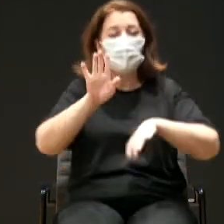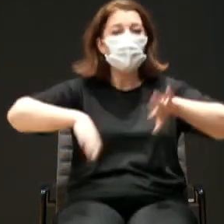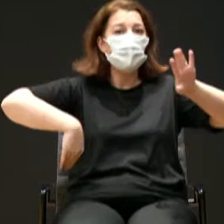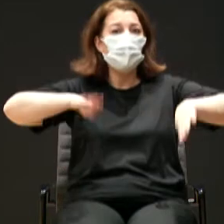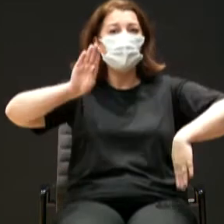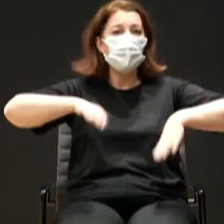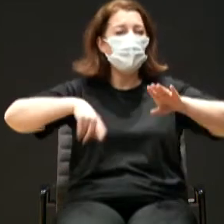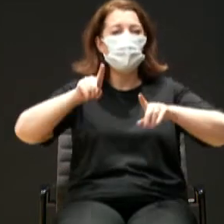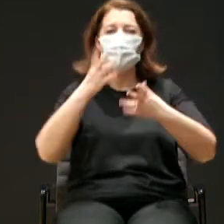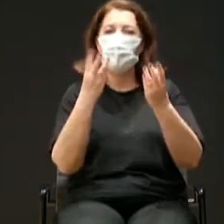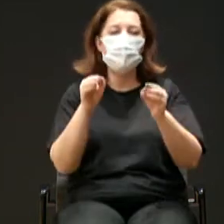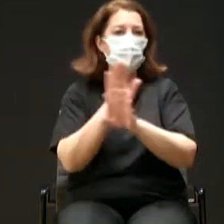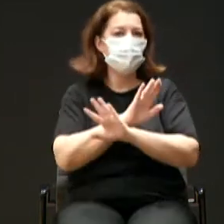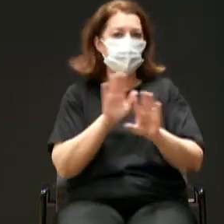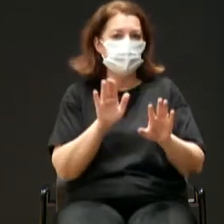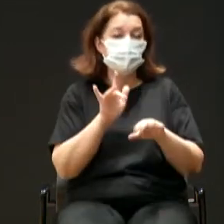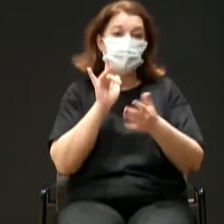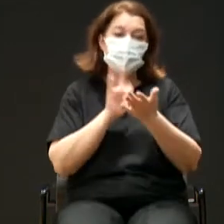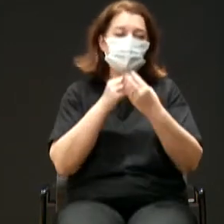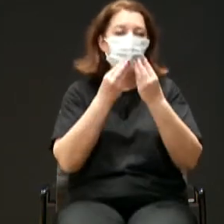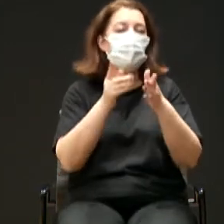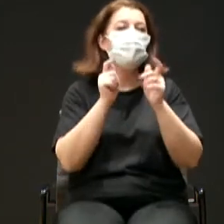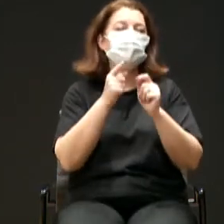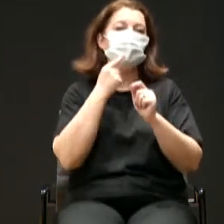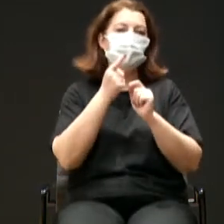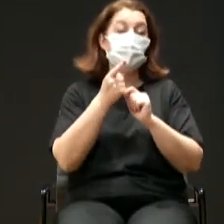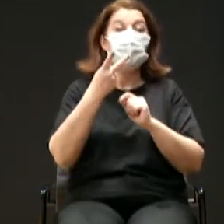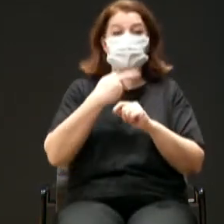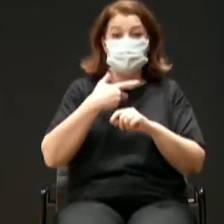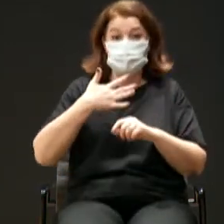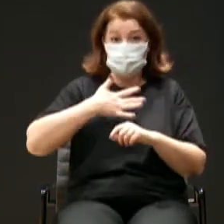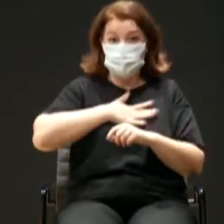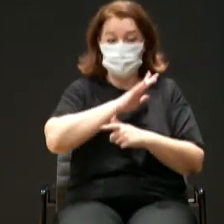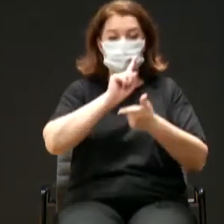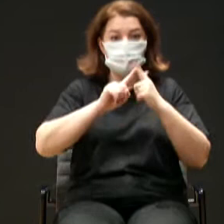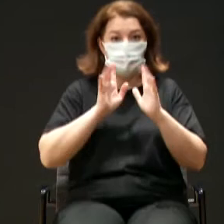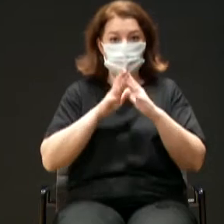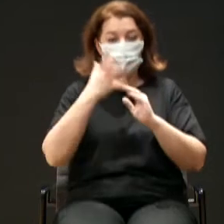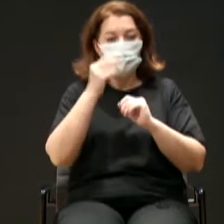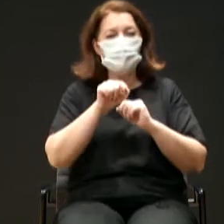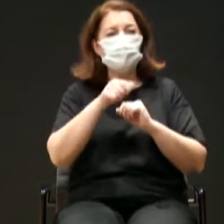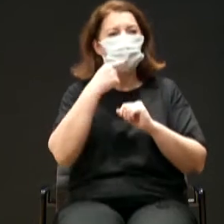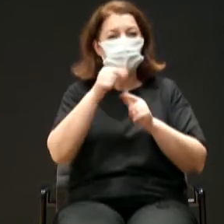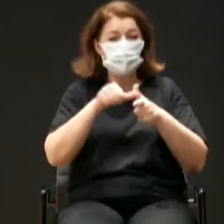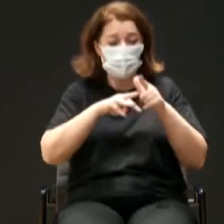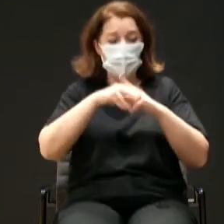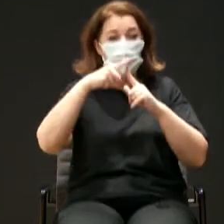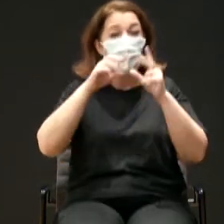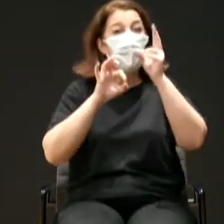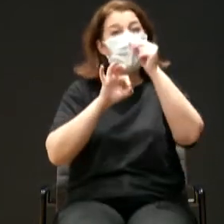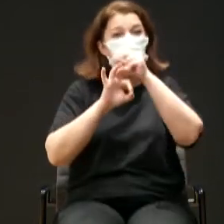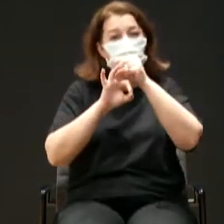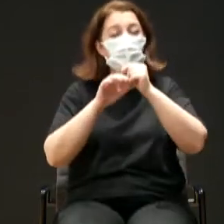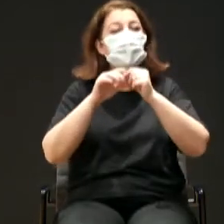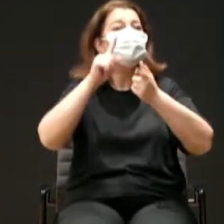bu ülkede. Yani biz Cumhuriyet Halk Partisi grubu olarak şunu diyoruz. FETÖ'nün siyasi ayağını da